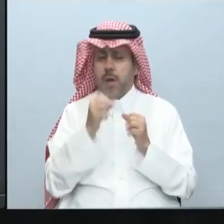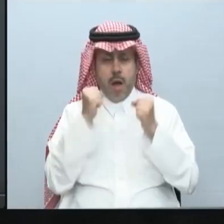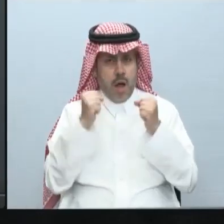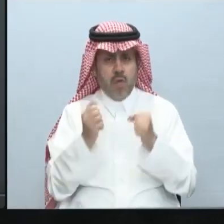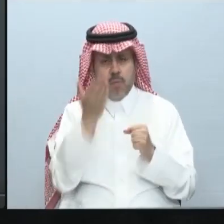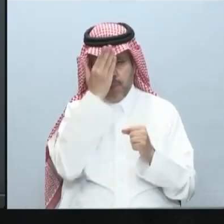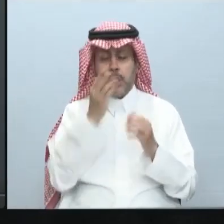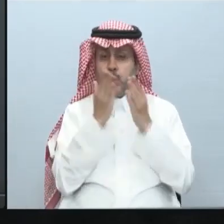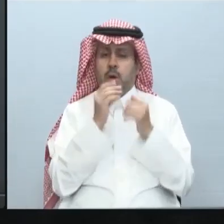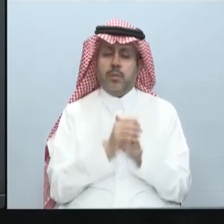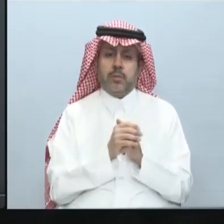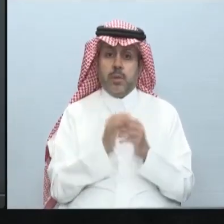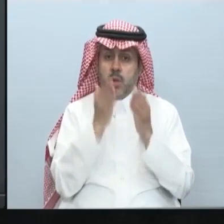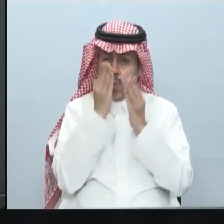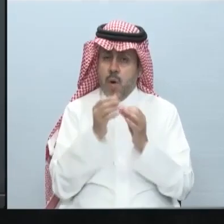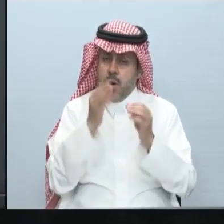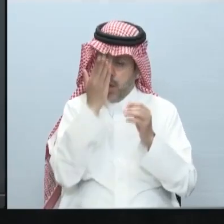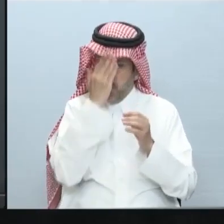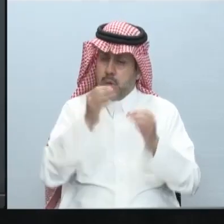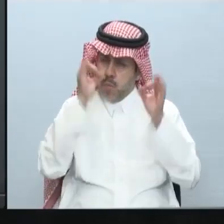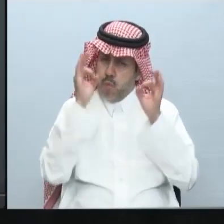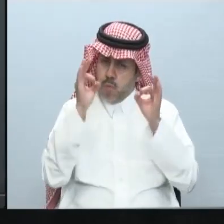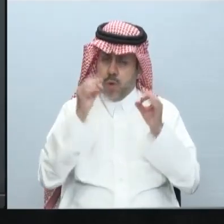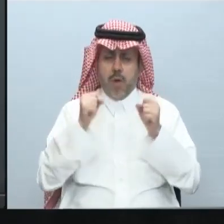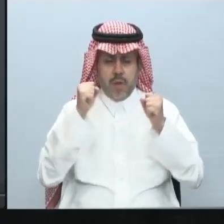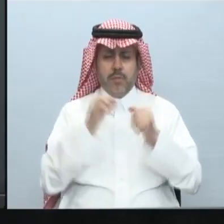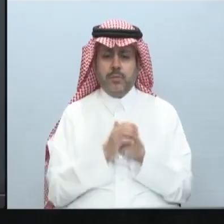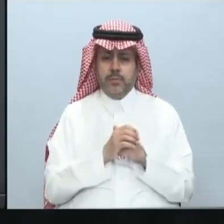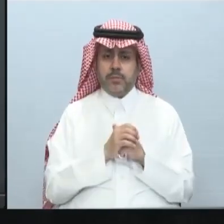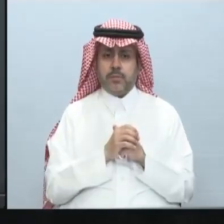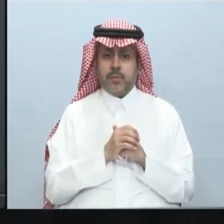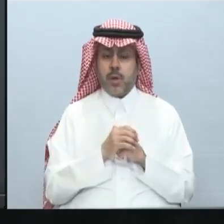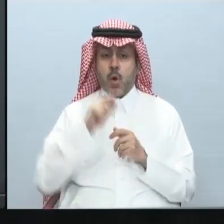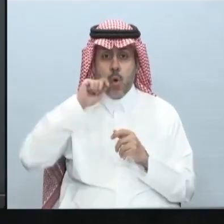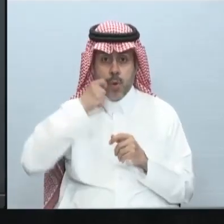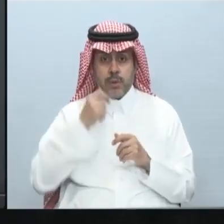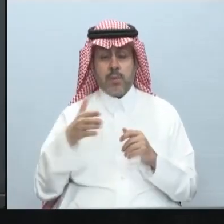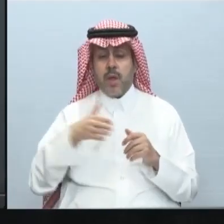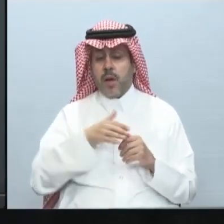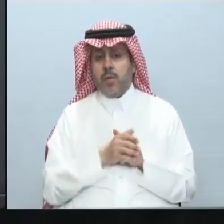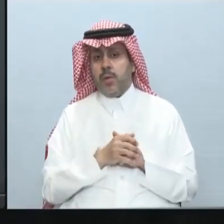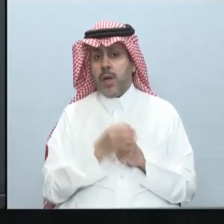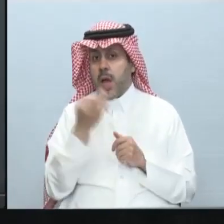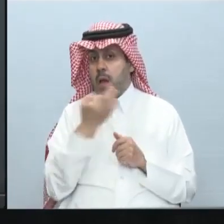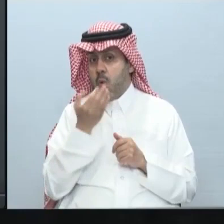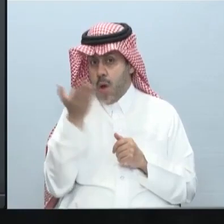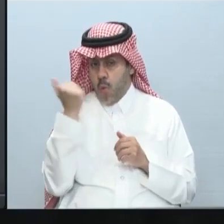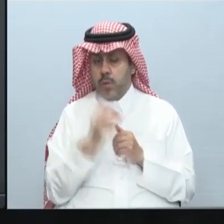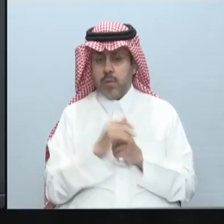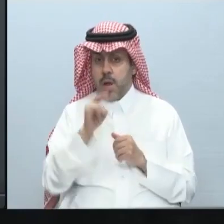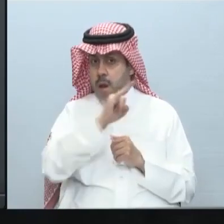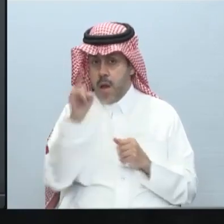العبادات فهذه عباده عظيمه لله سبحانه وتعالى لذلك عمر بن الخطاب رضي الله عنه كان يقول لا